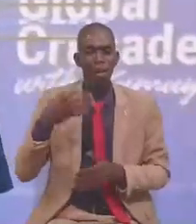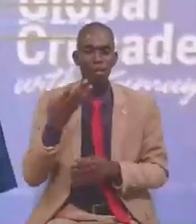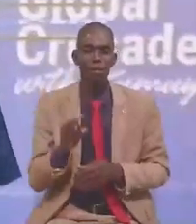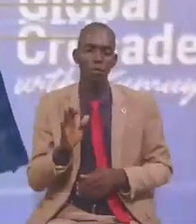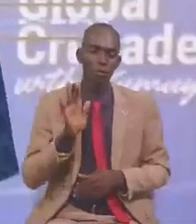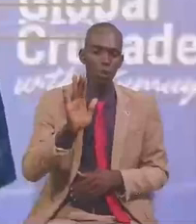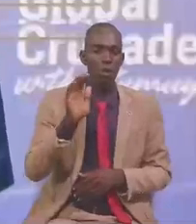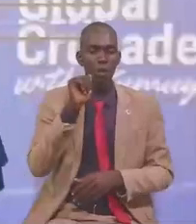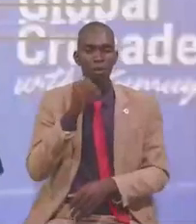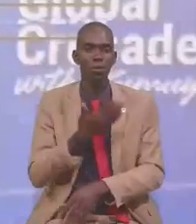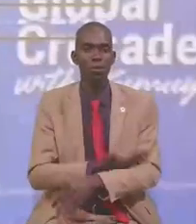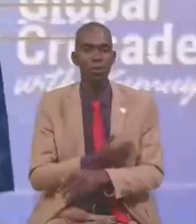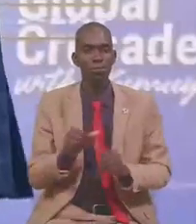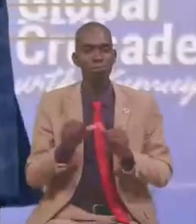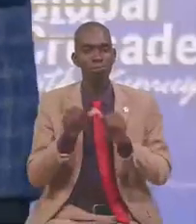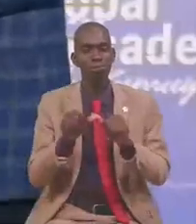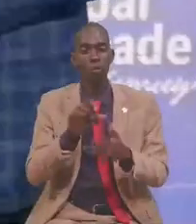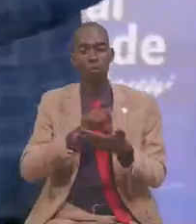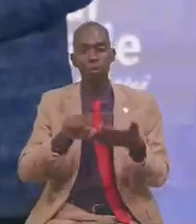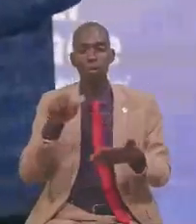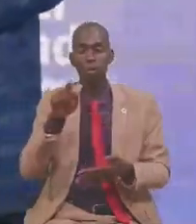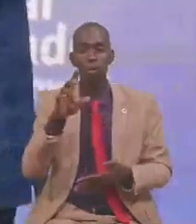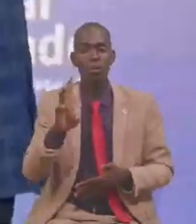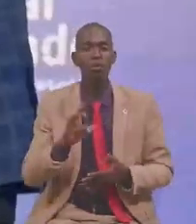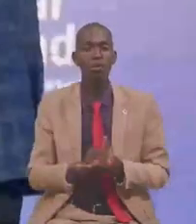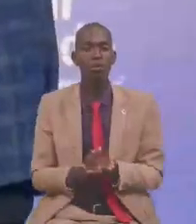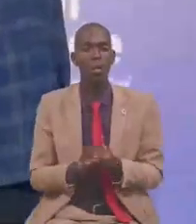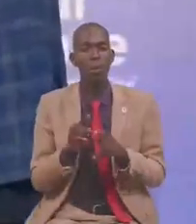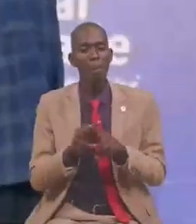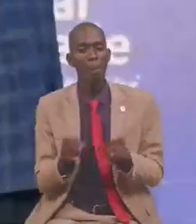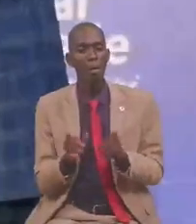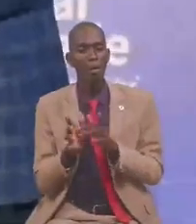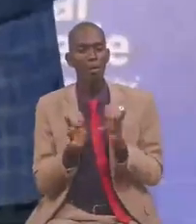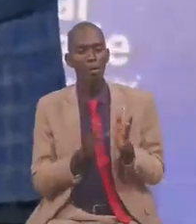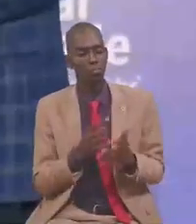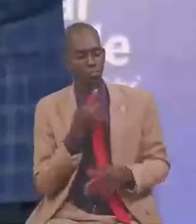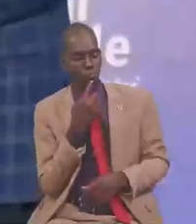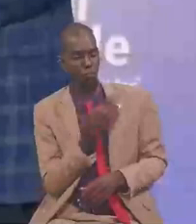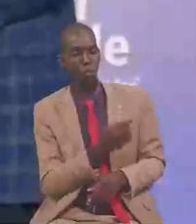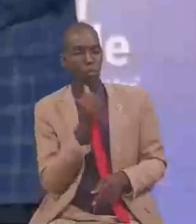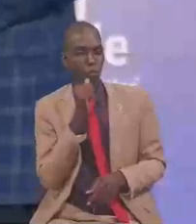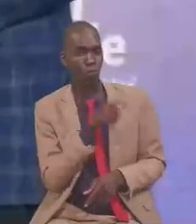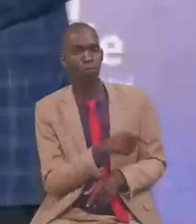fille. Et le verset 27 dit, Jésus lui dit,